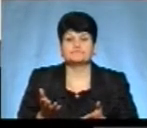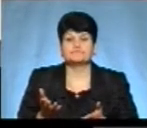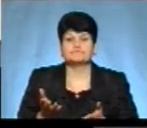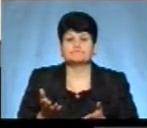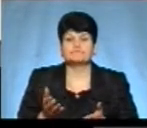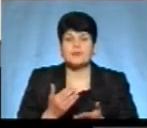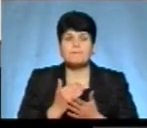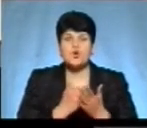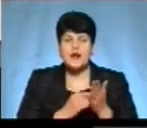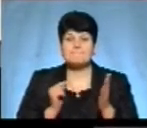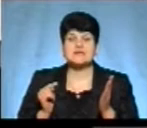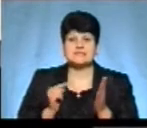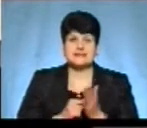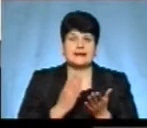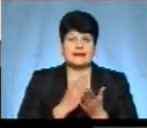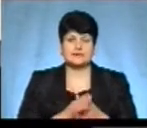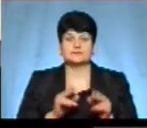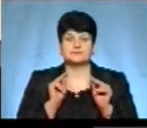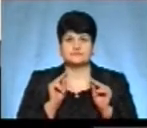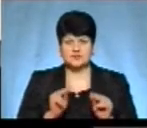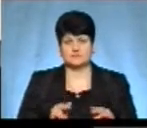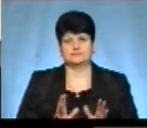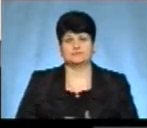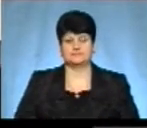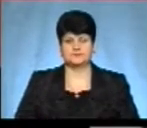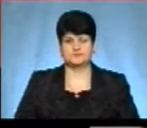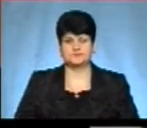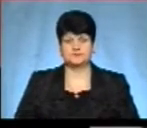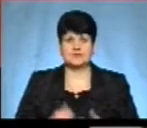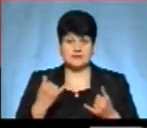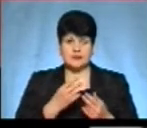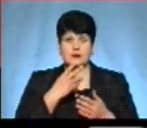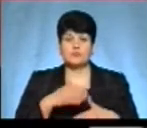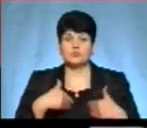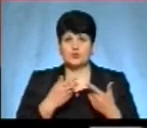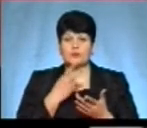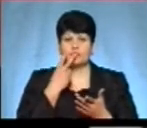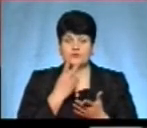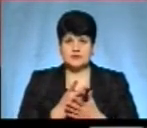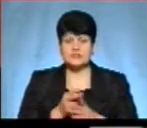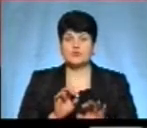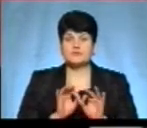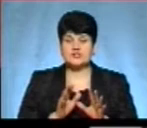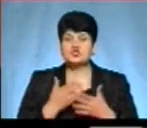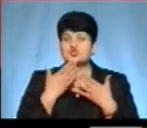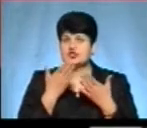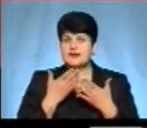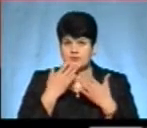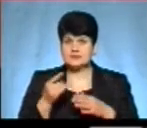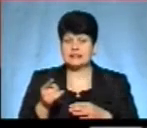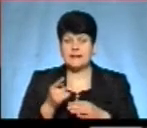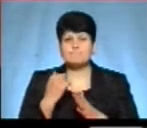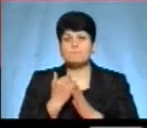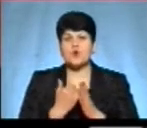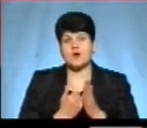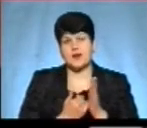його програмні цілі є об'єктивними і правдивими. Зараз пропоную переглянути коментар, чи читають тернополяни